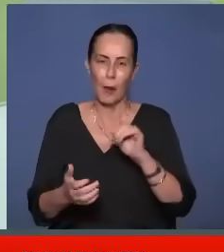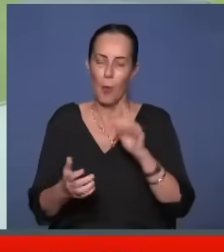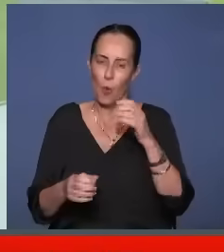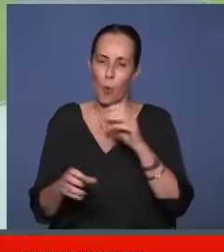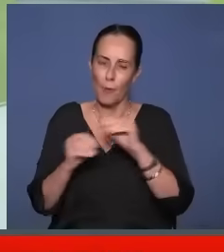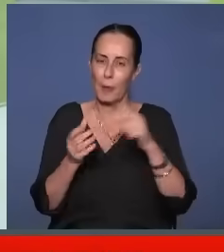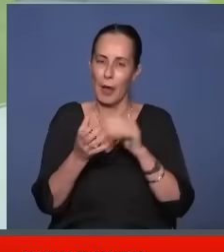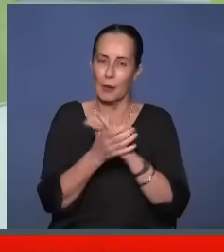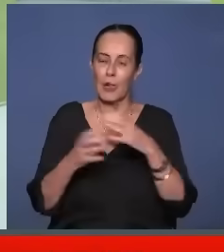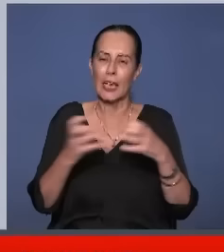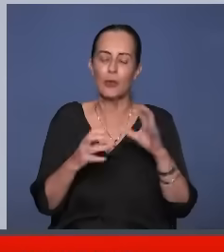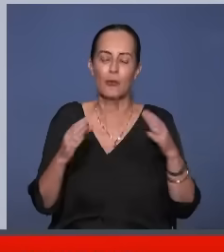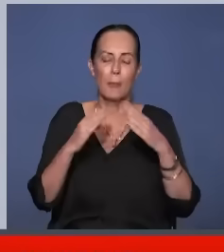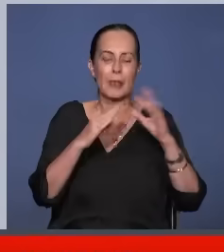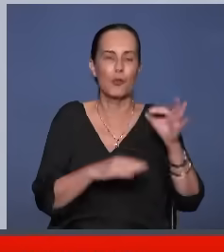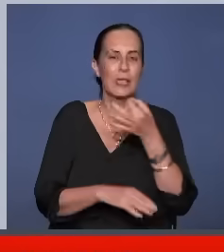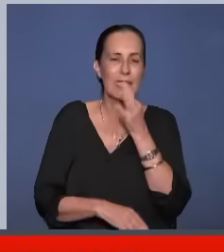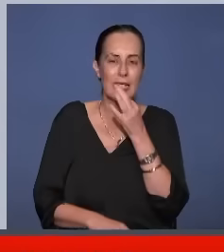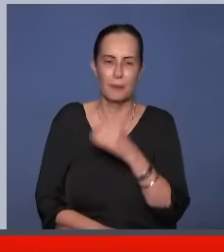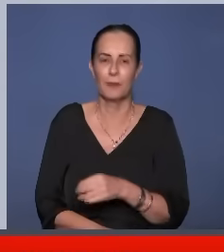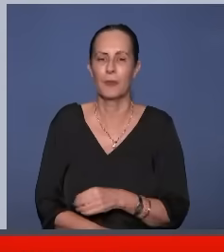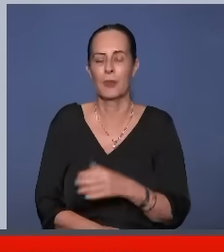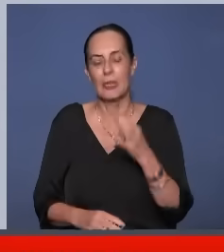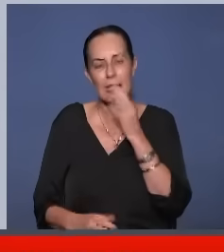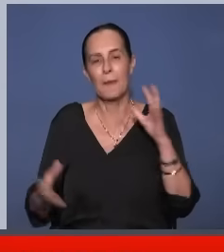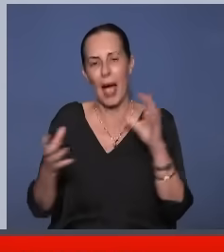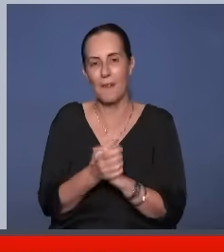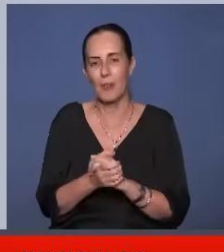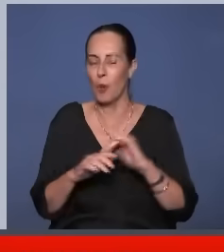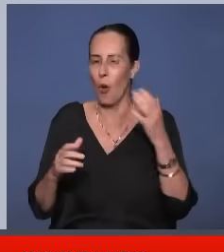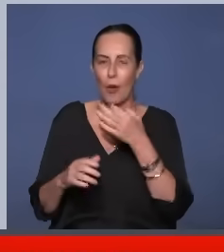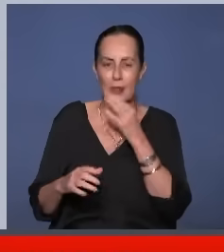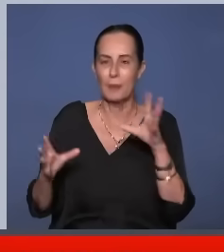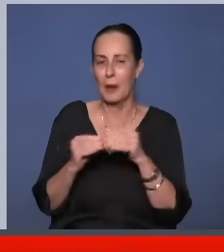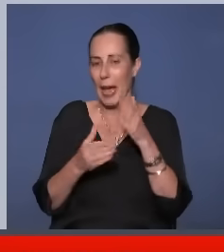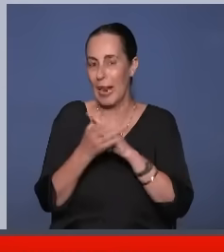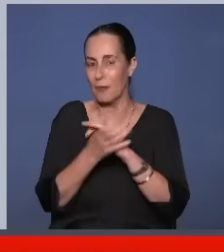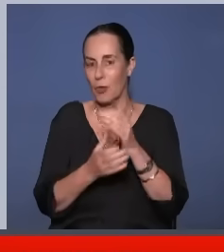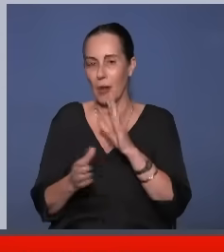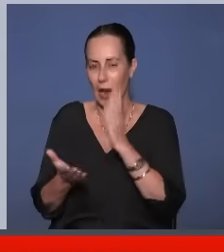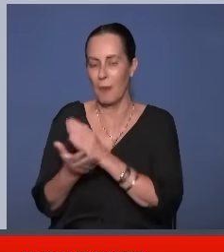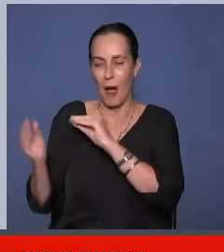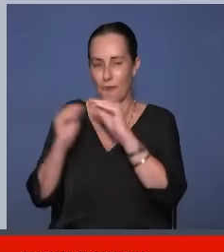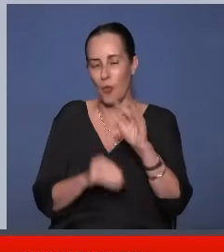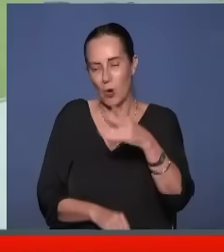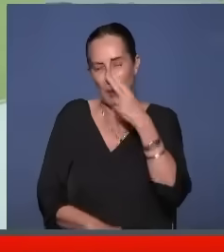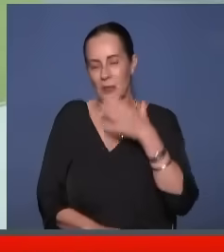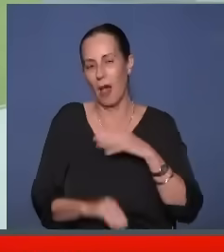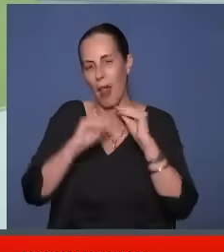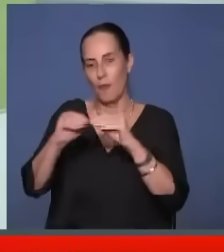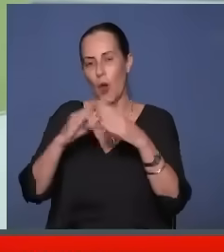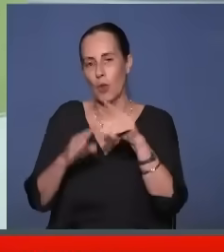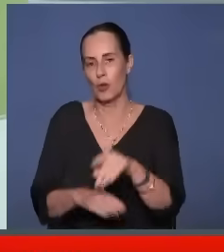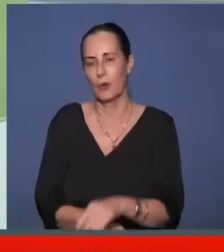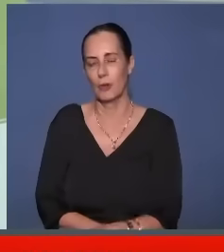היו יחידות של דיור של צעירים. צעירים וחברים. אז כל החברים, חלק מהחברים שלו עברו גם לשם. אז הוא